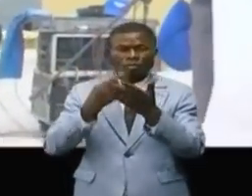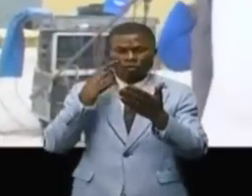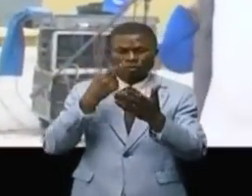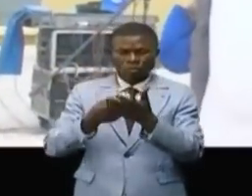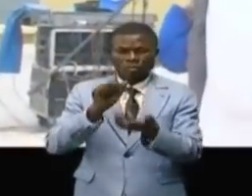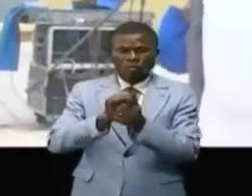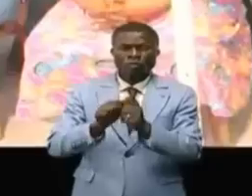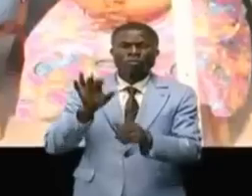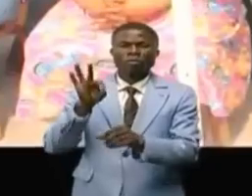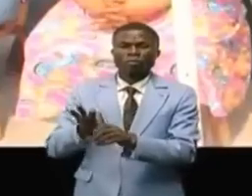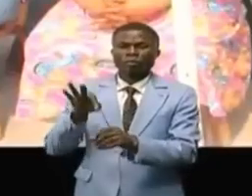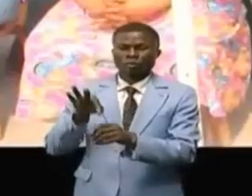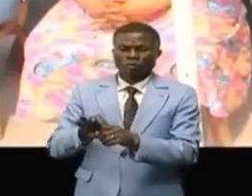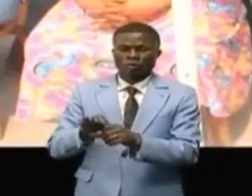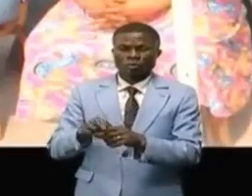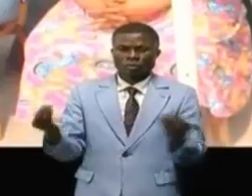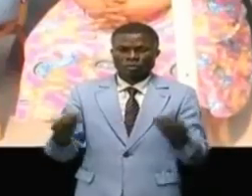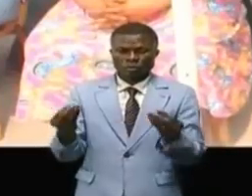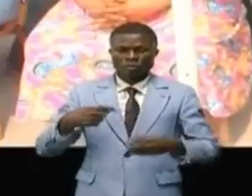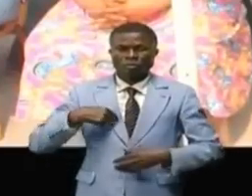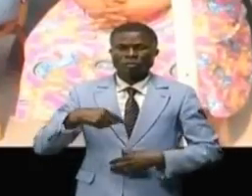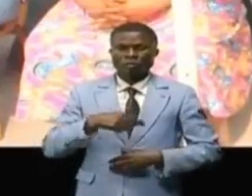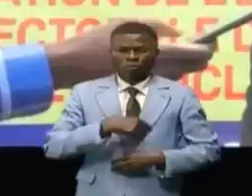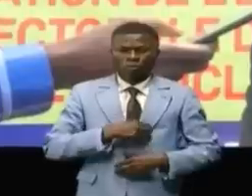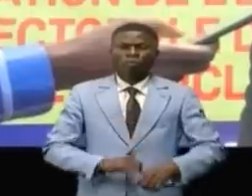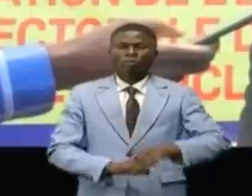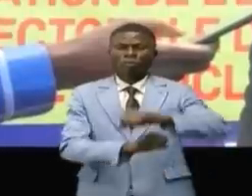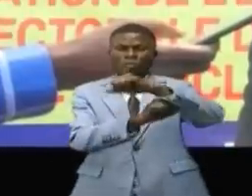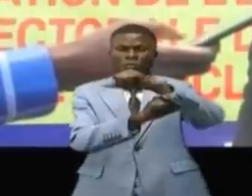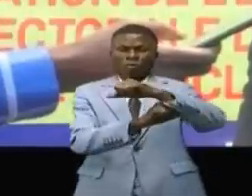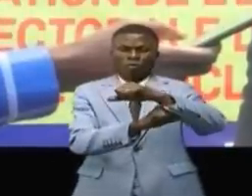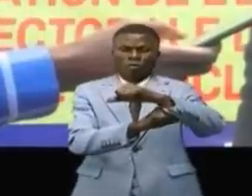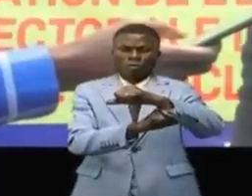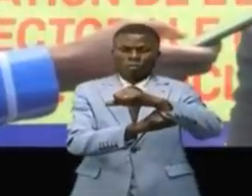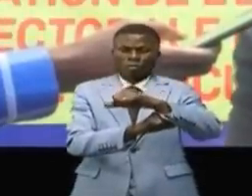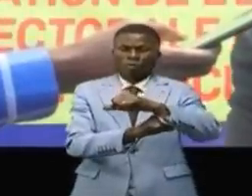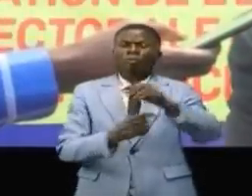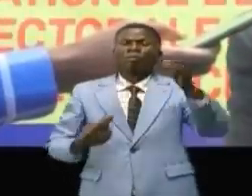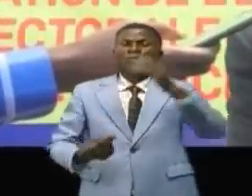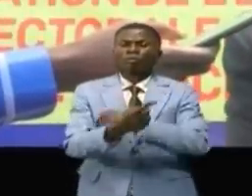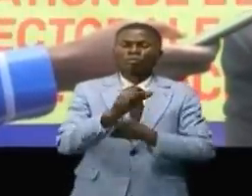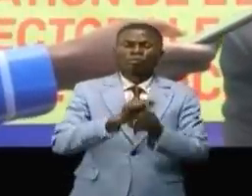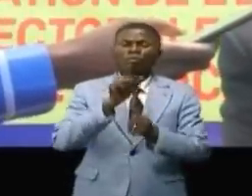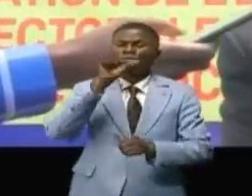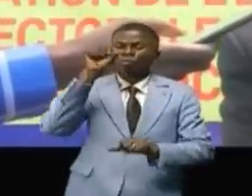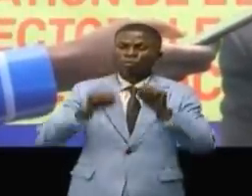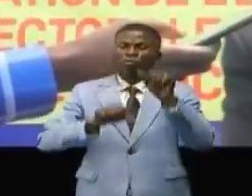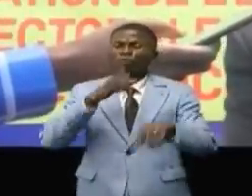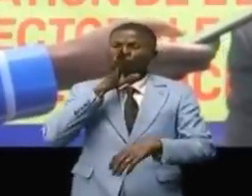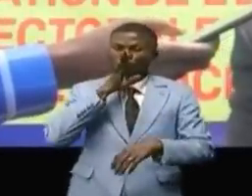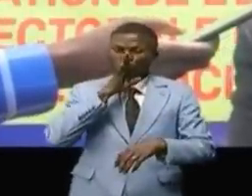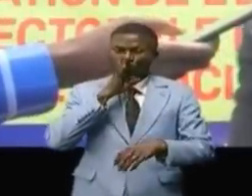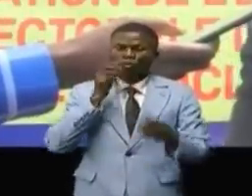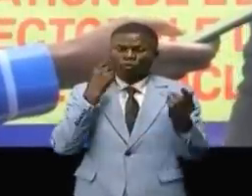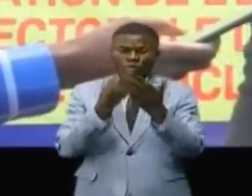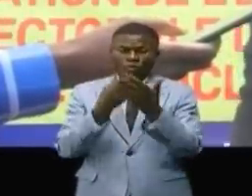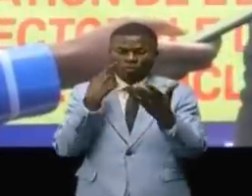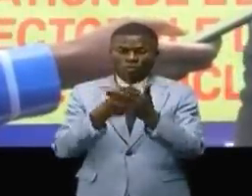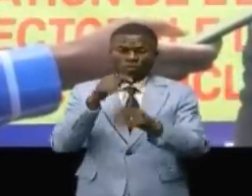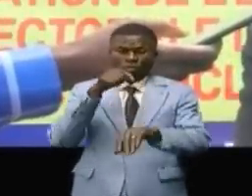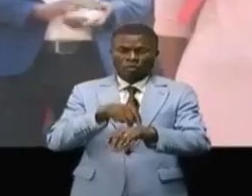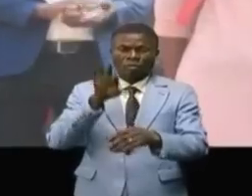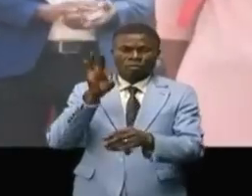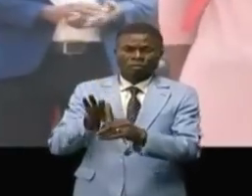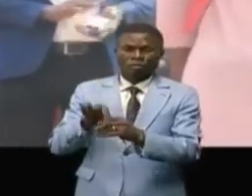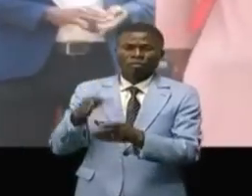processus électoral en fait que nous puissions appuyer la série et dénoncer certains éléments que nous avons constaté par le